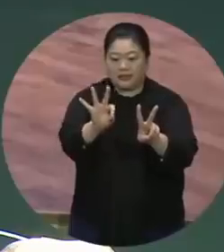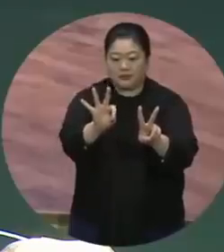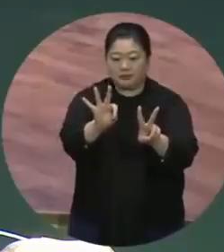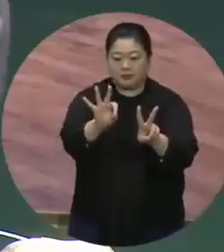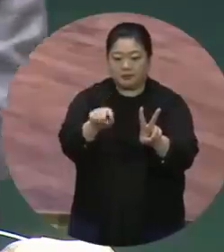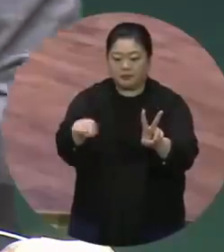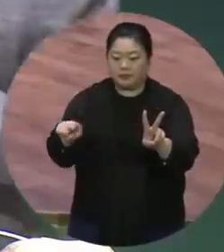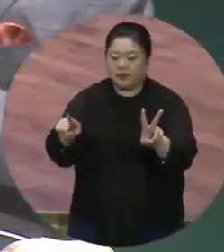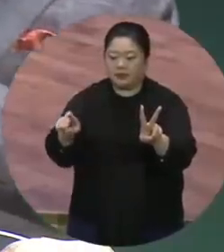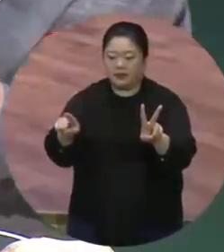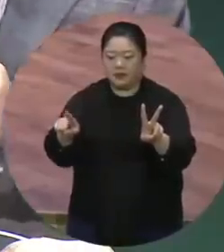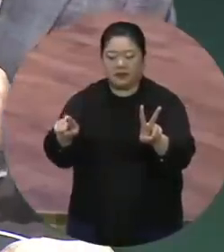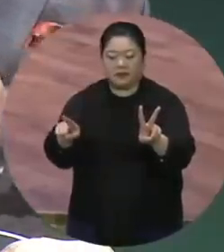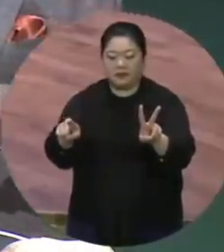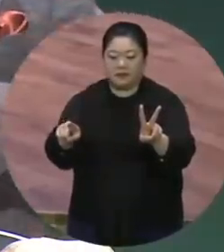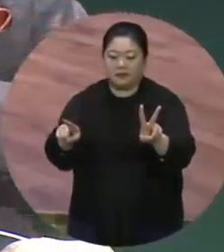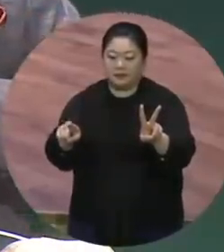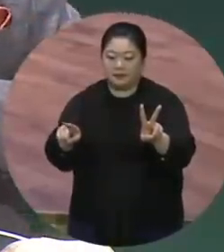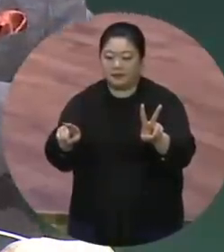11절.